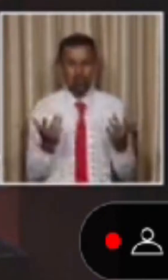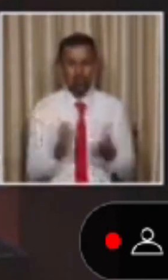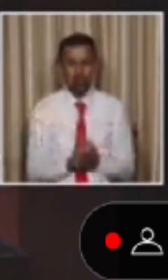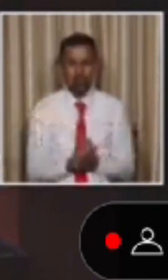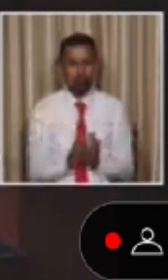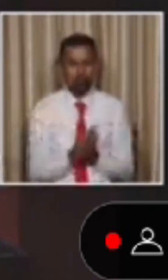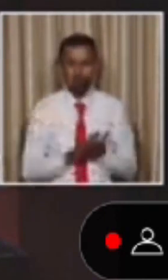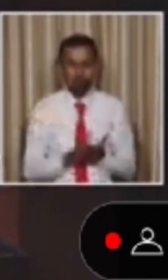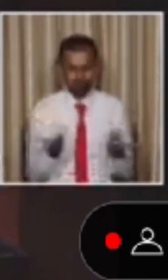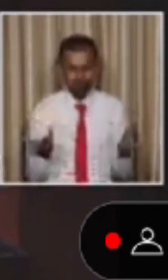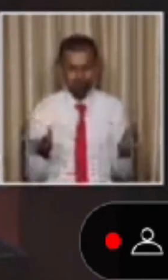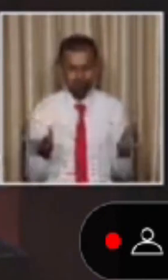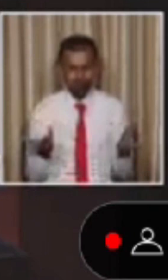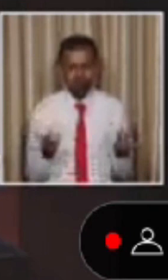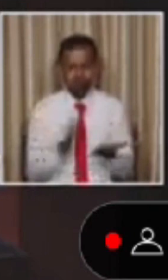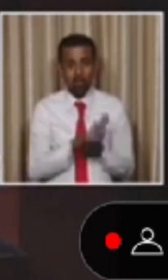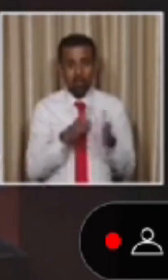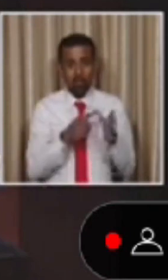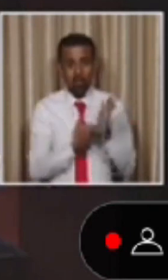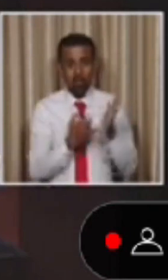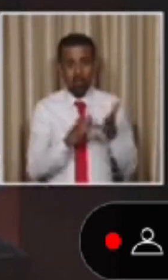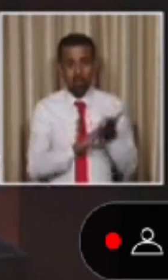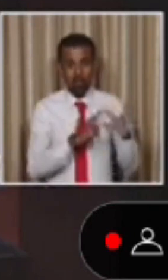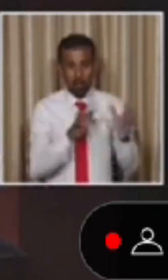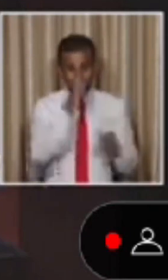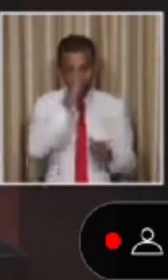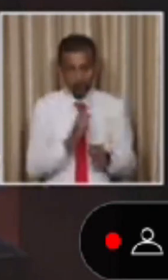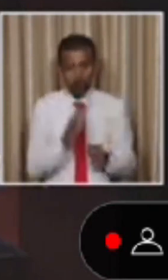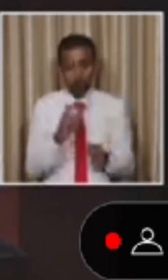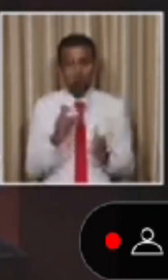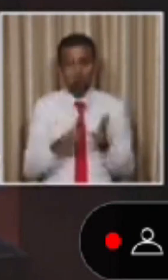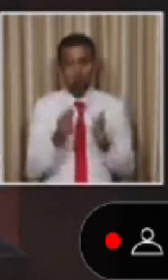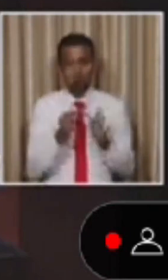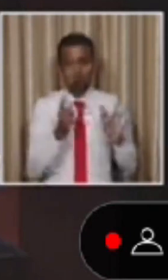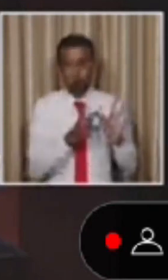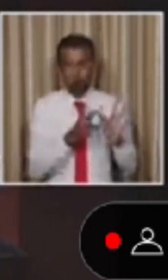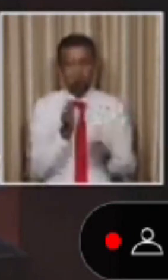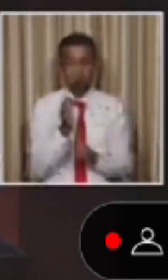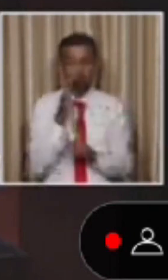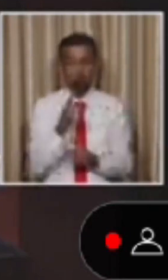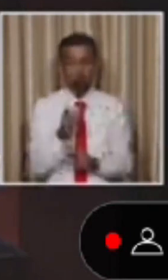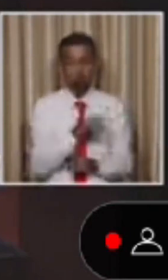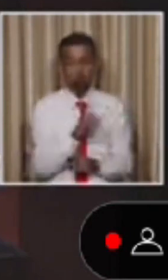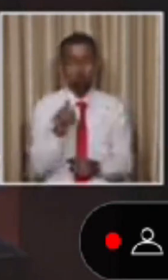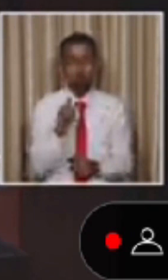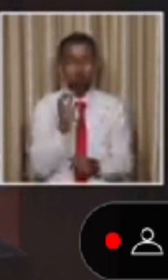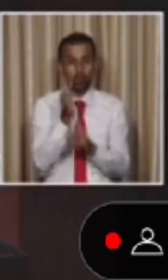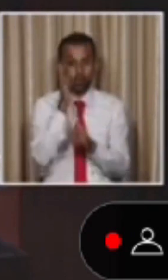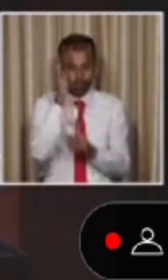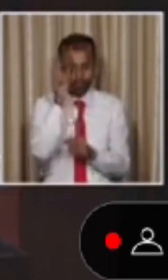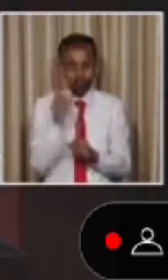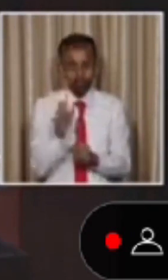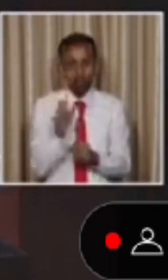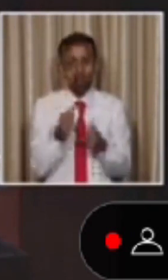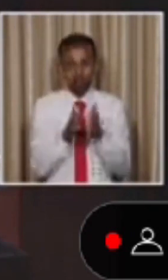ආ හර්ෂ ඩිසිල්වා මැතිතුමාව මුදල් කාරක සභාවේ සභාපති කරේ වෙන කවුරුත් නෙවෙයි ජනාධිපතිතුමා කියලා එතුමම